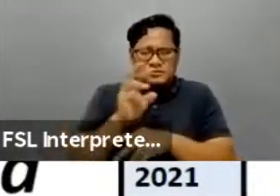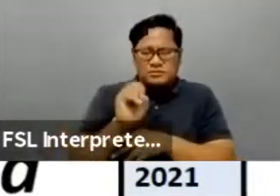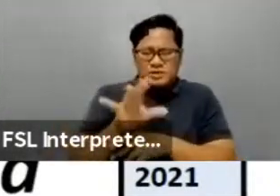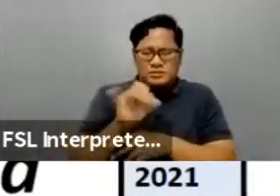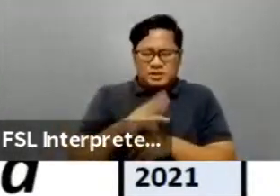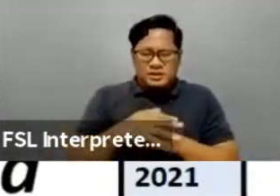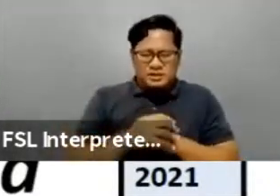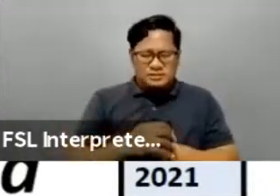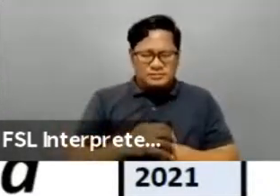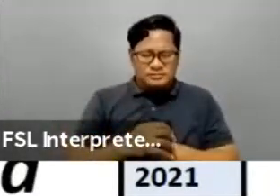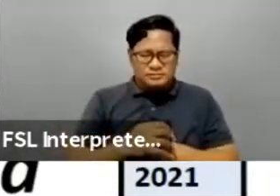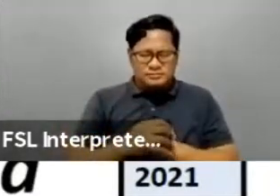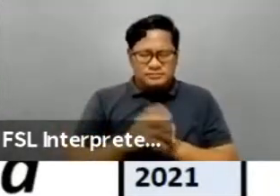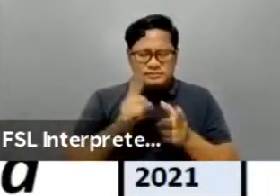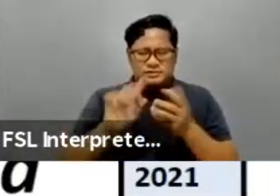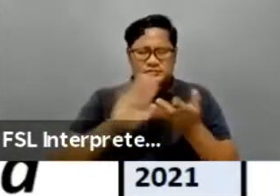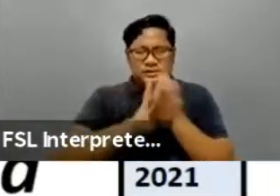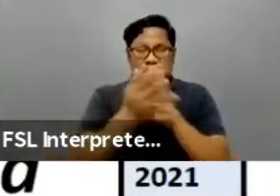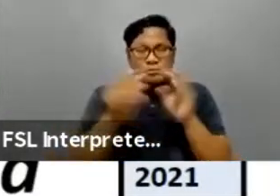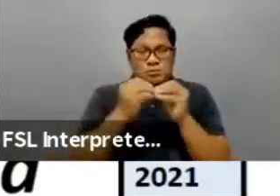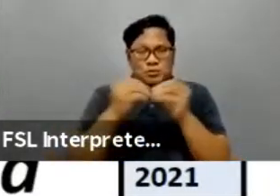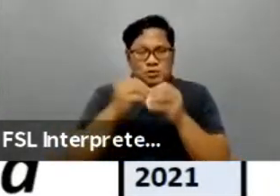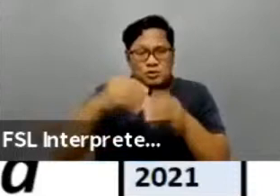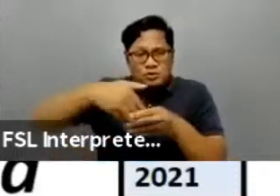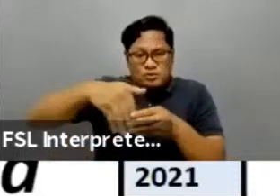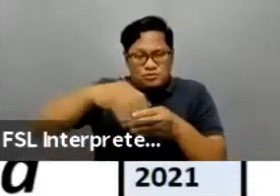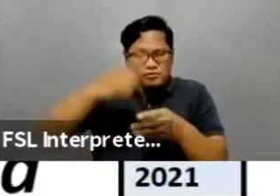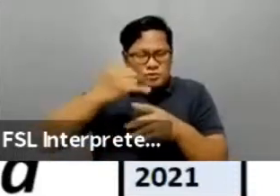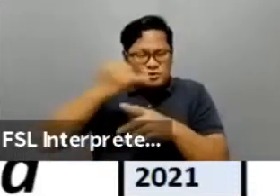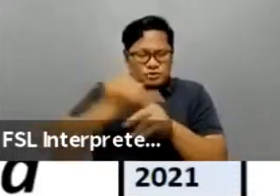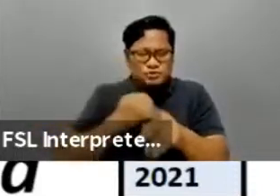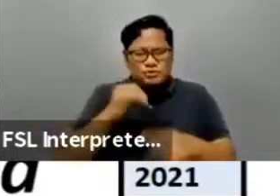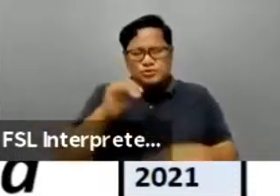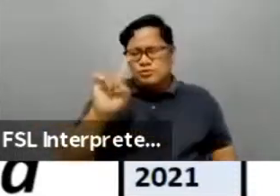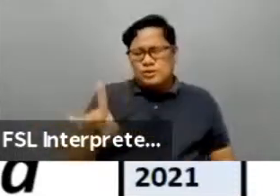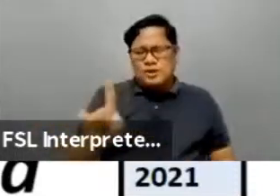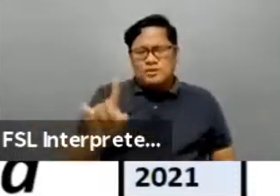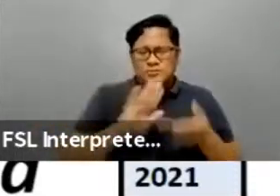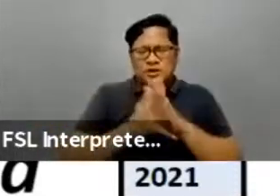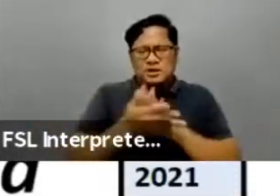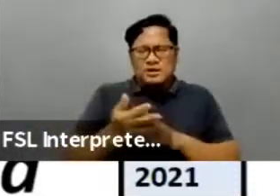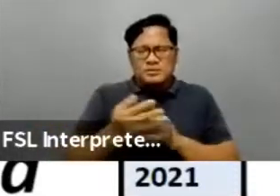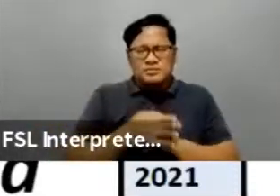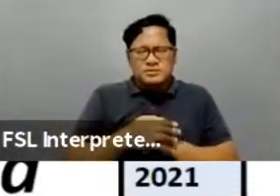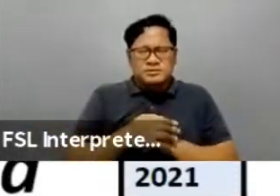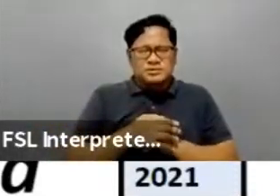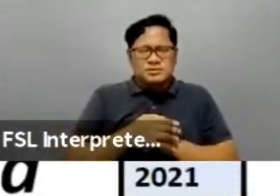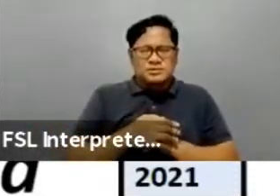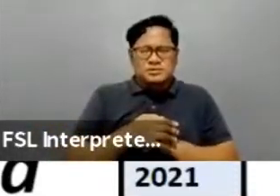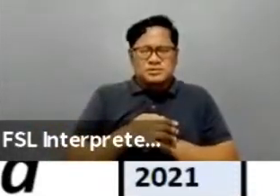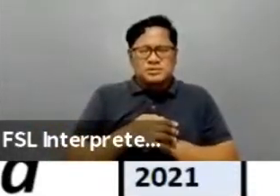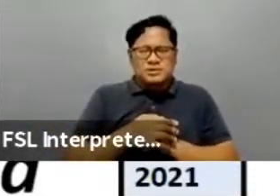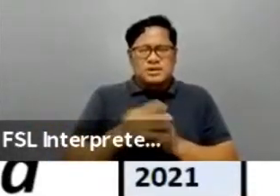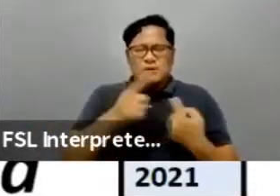at lalo pang niluwagan noong June 1, naging general community quarantine na lamang.